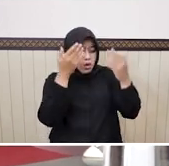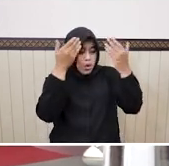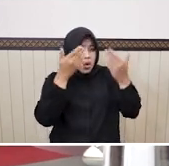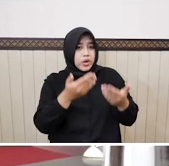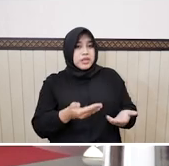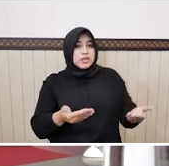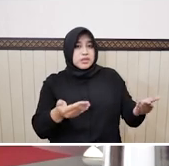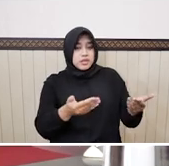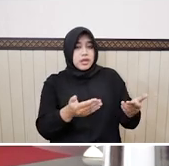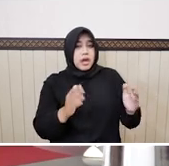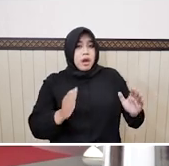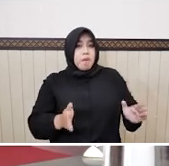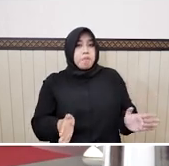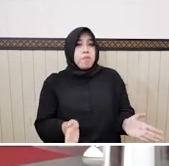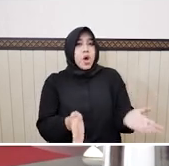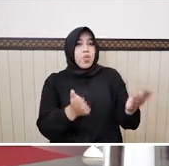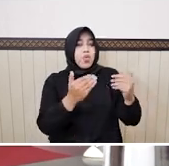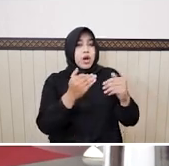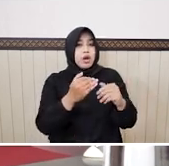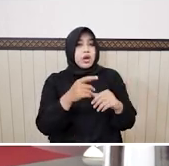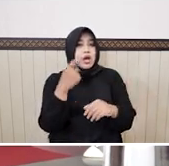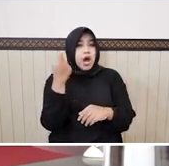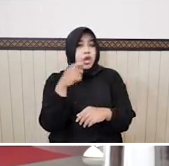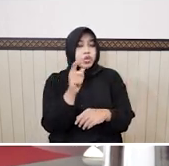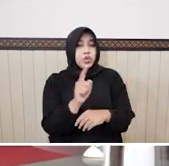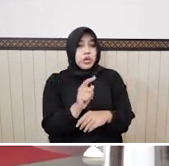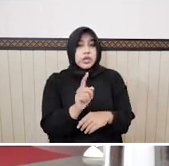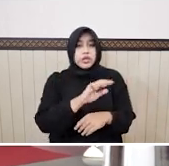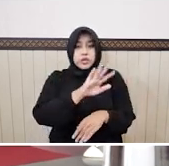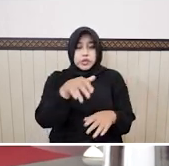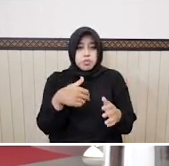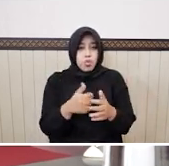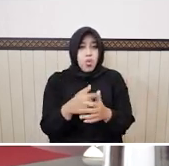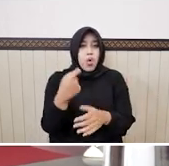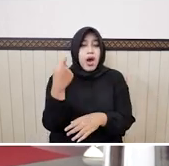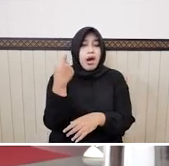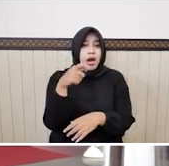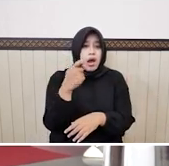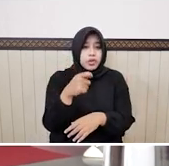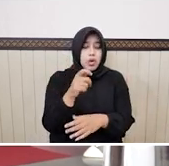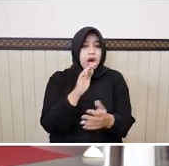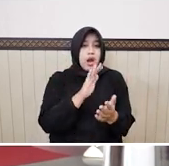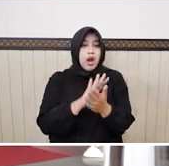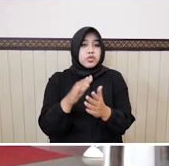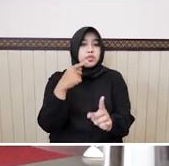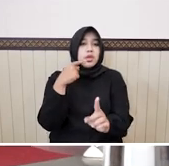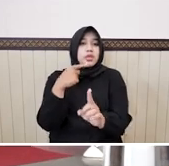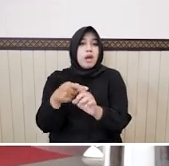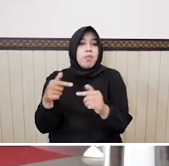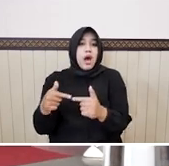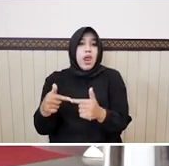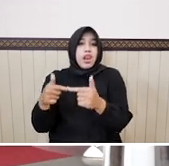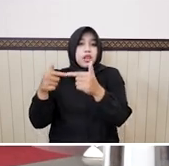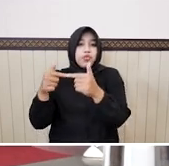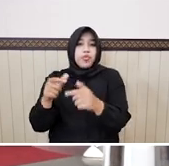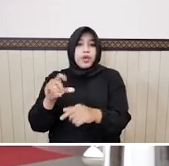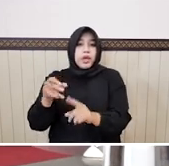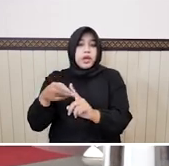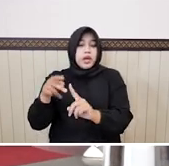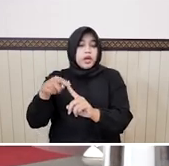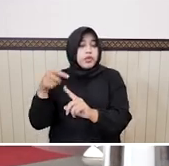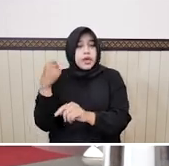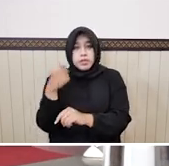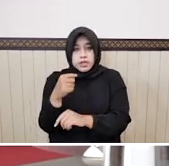bangunan sebelumnya ya Karena tidak semua bangunan itu bisa ditambahkan lift di dalamnya dan juga